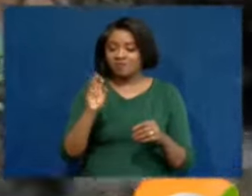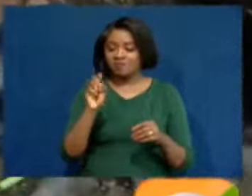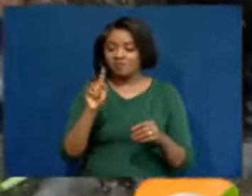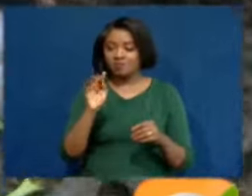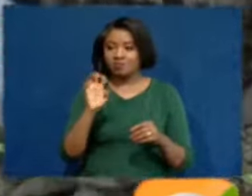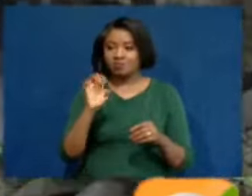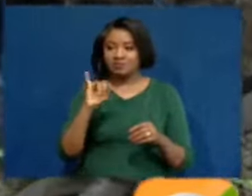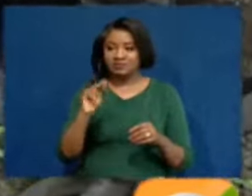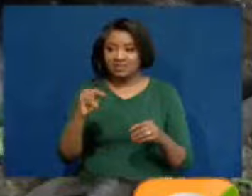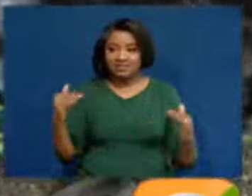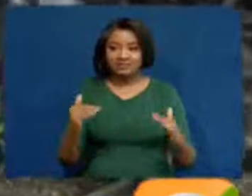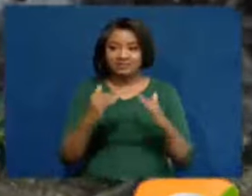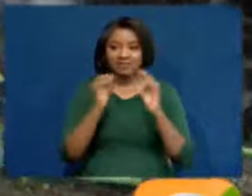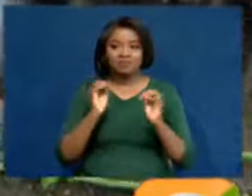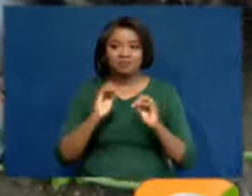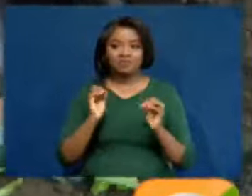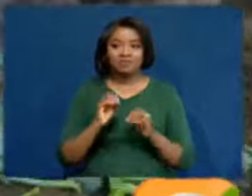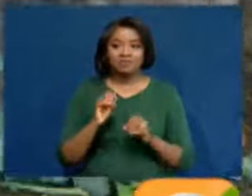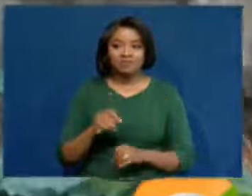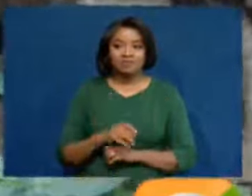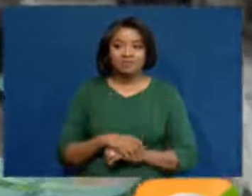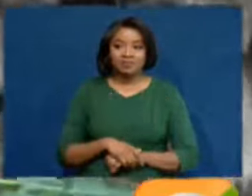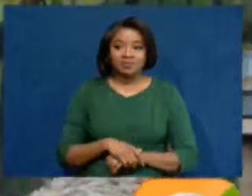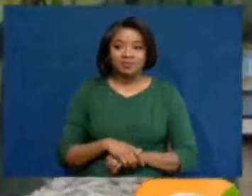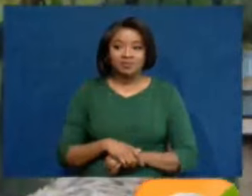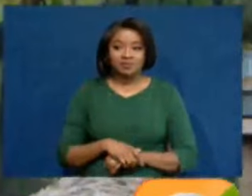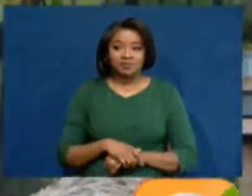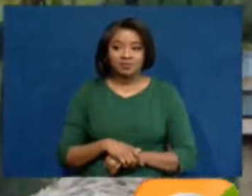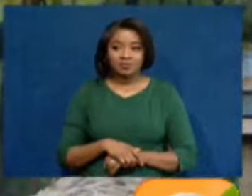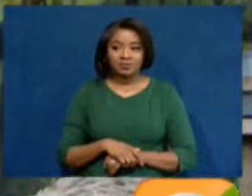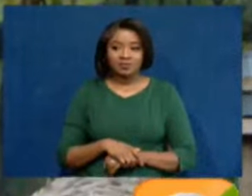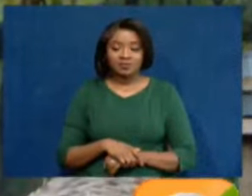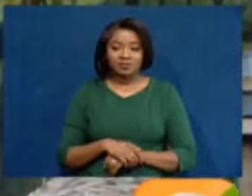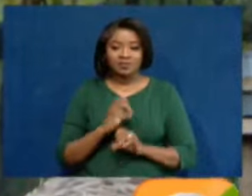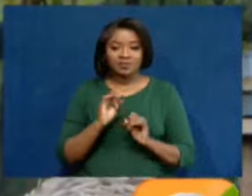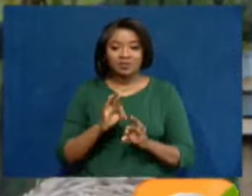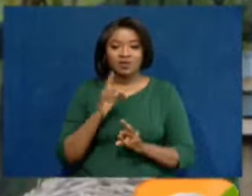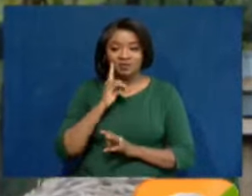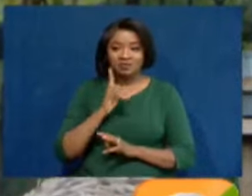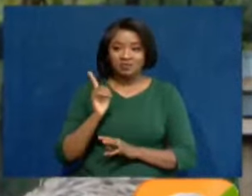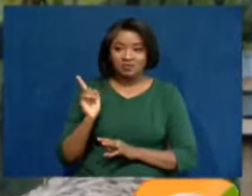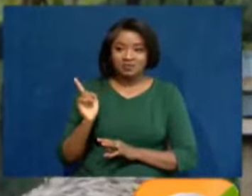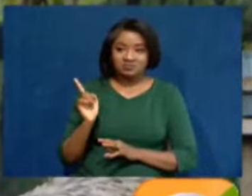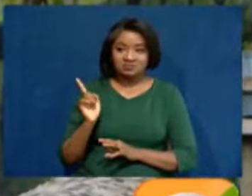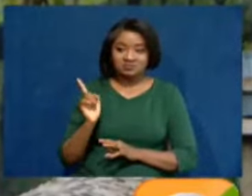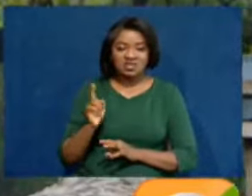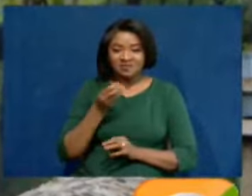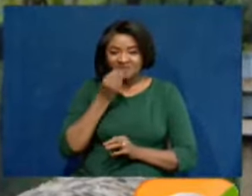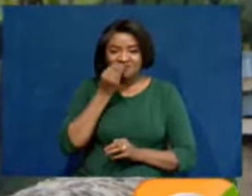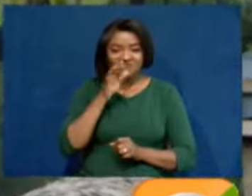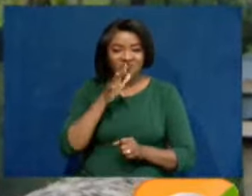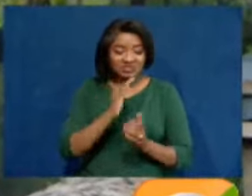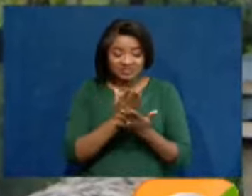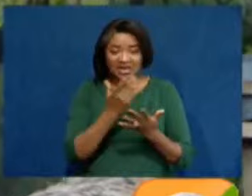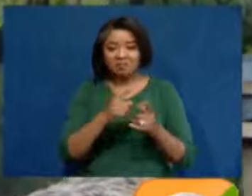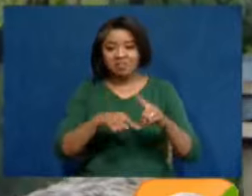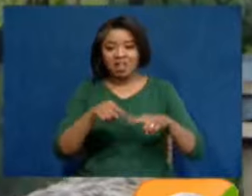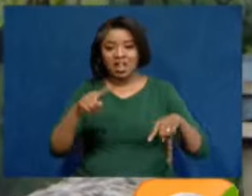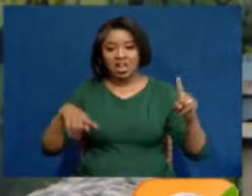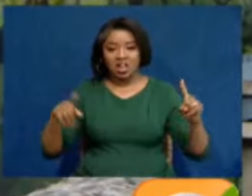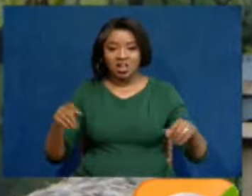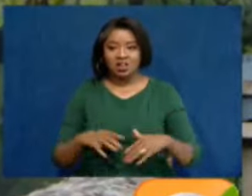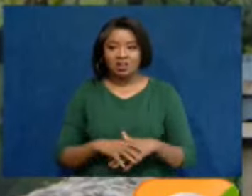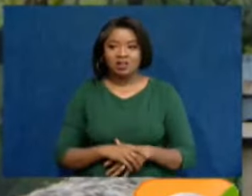geese, ukizipea chakula kuna protein mingi zitakuwa heavy, so when they mating itakuwa successful, unaona. So most of the eggs zitakuwa